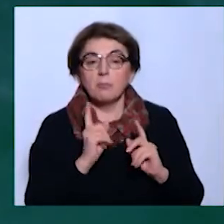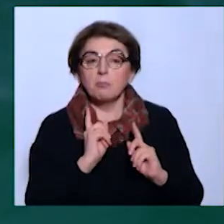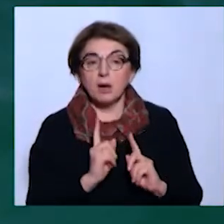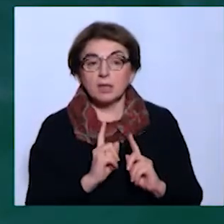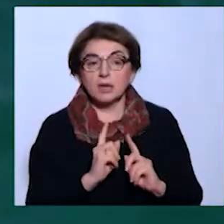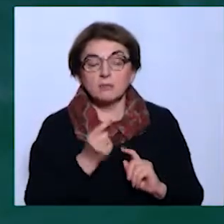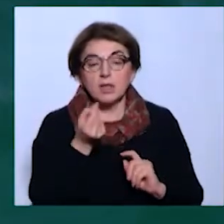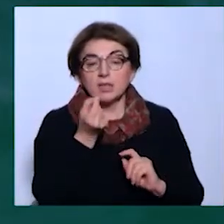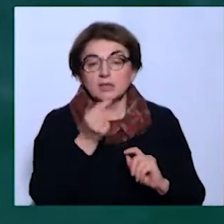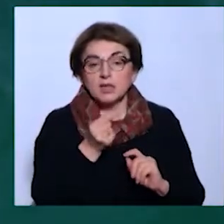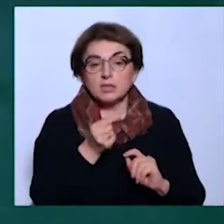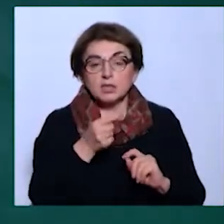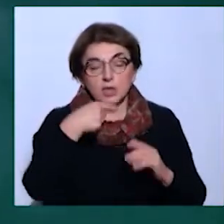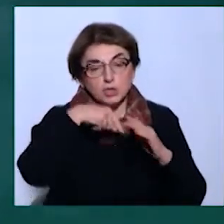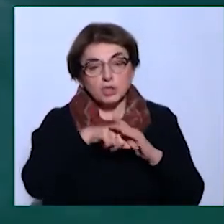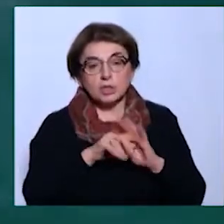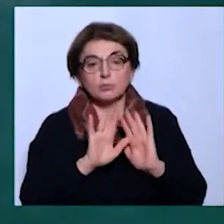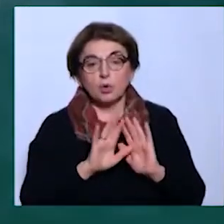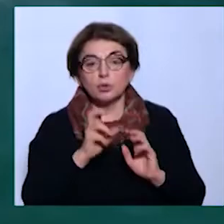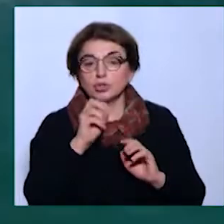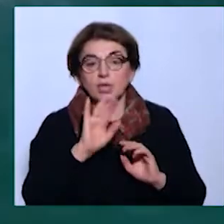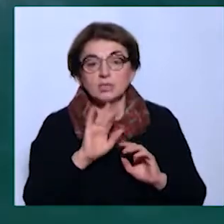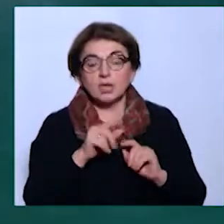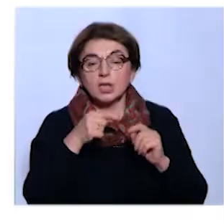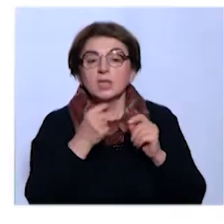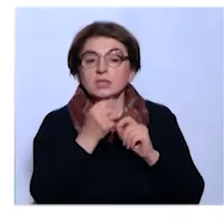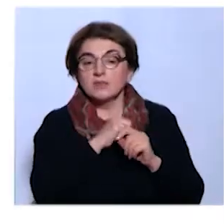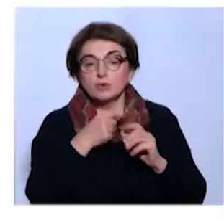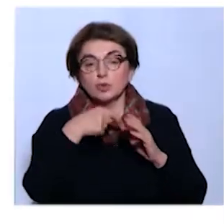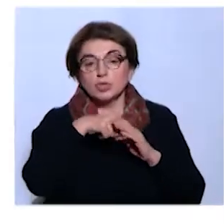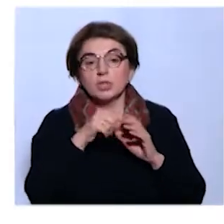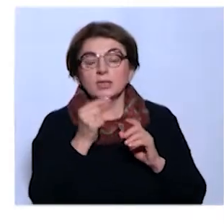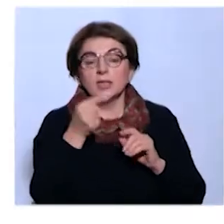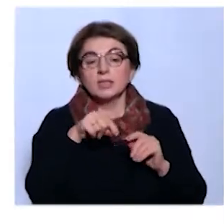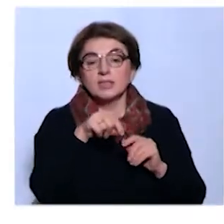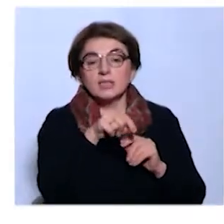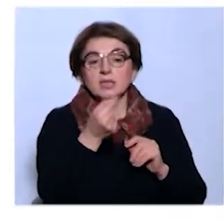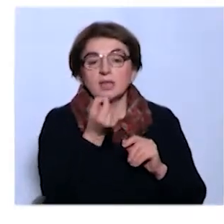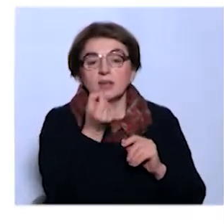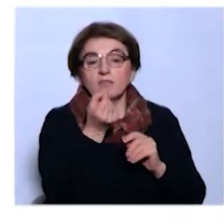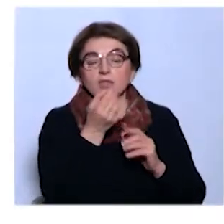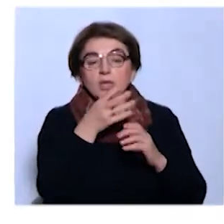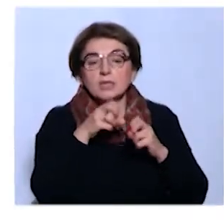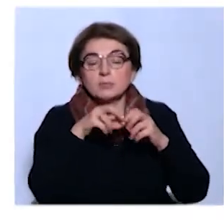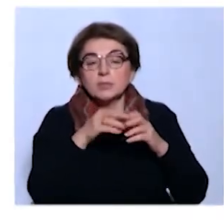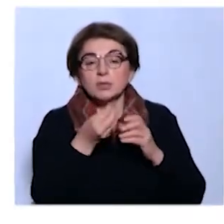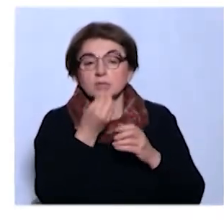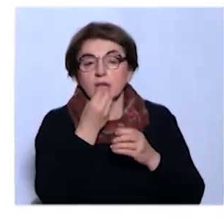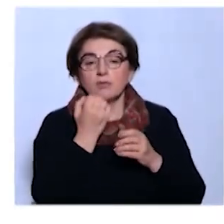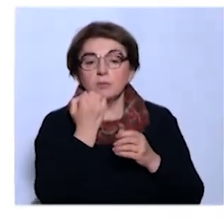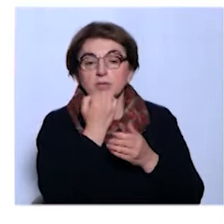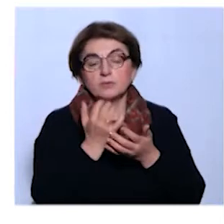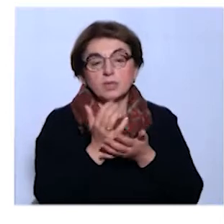თესლი მხოლოდ ჩანასახს არ შეიცავს. თესლკვირტში მასში გროვდება საკვები ნივთიერებები